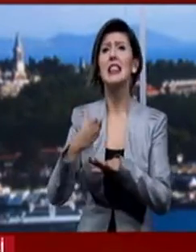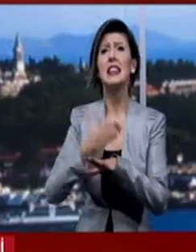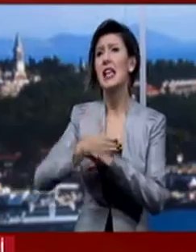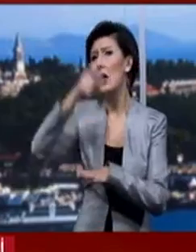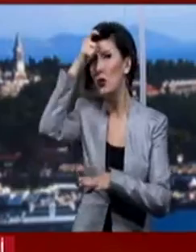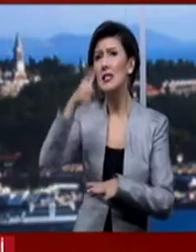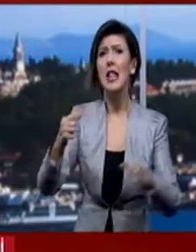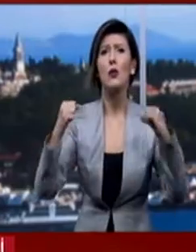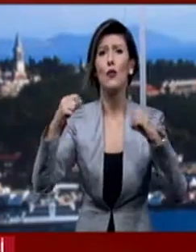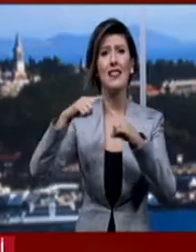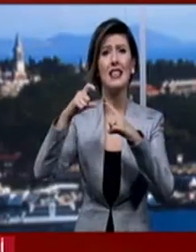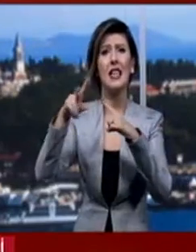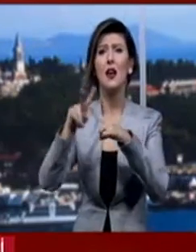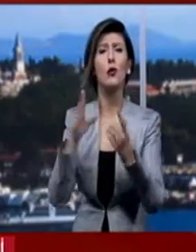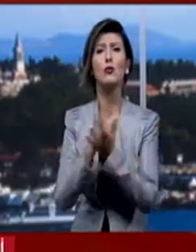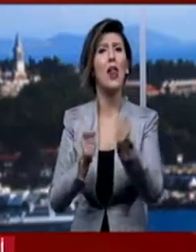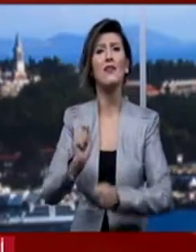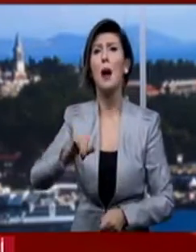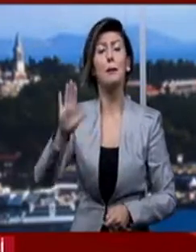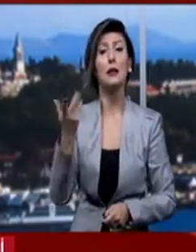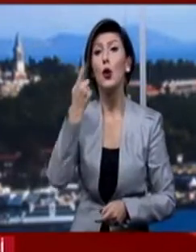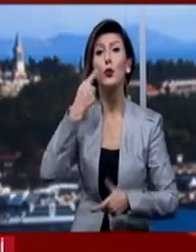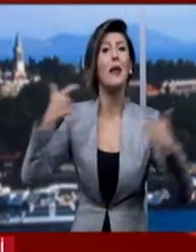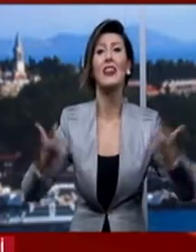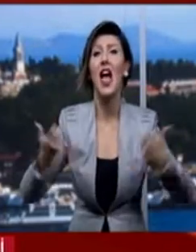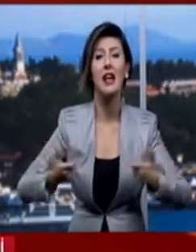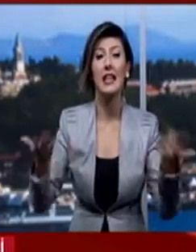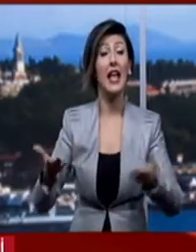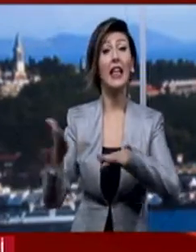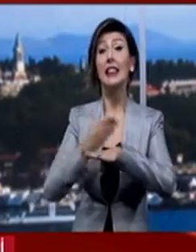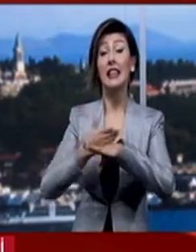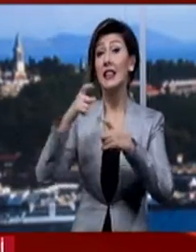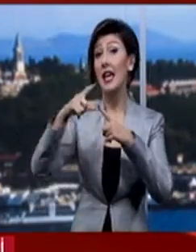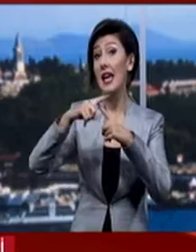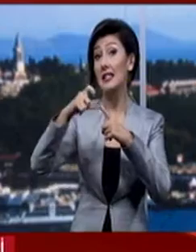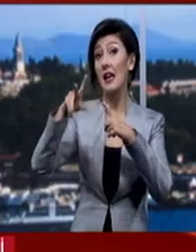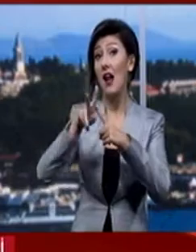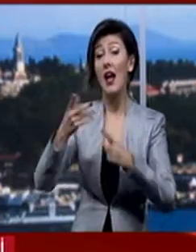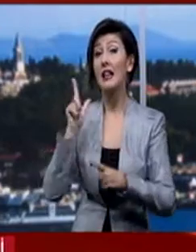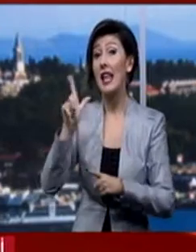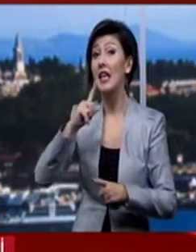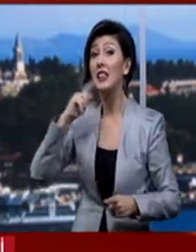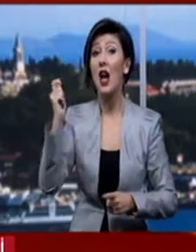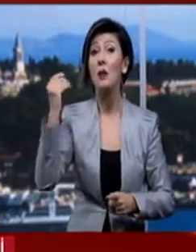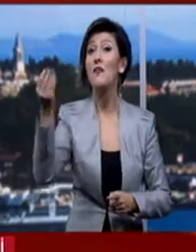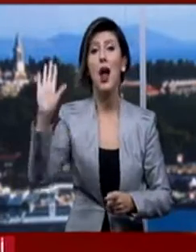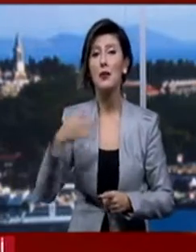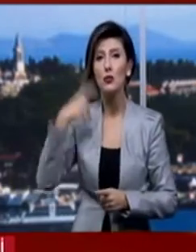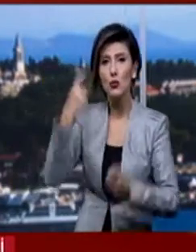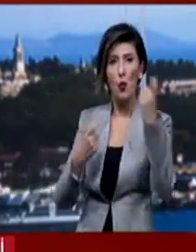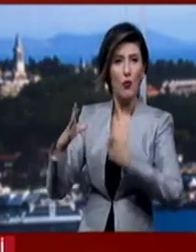niye Türk Silahlı Kuvvetleri görevini yapmadı, niye hükümet neredeydi, niye Türk Silahlı Kuvvetleri gerekli talimatı vermedi diye